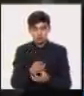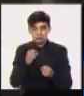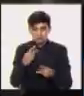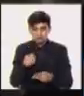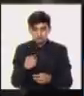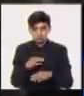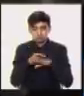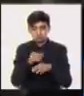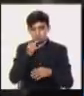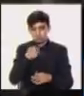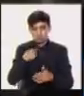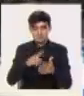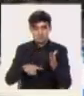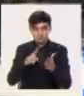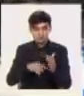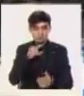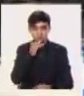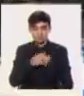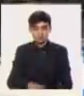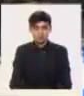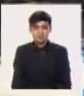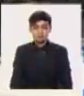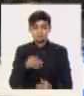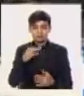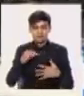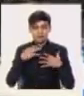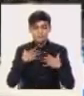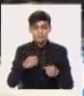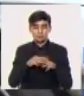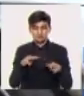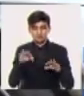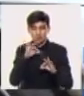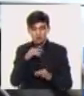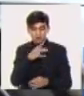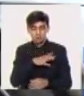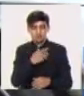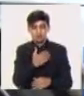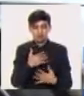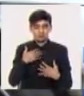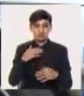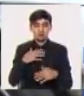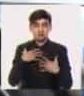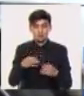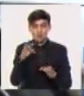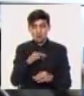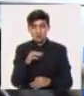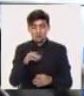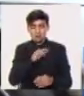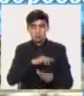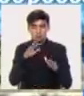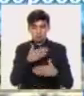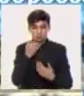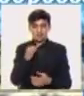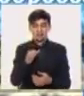кейін ешкімге сеніміміз болмай тұр. Ал денсаулық сақтау басқармасындағылардың дені денсаулығына байланысты жұмыста жоқ. Бірақ науқастардың